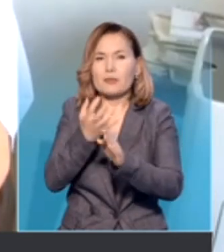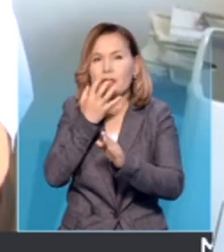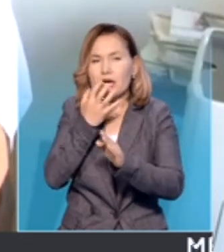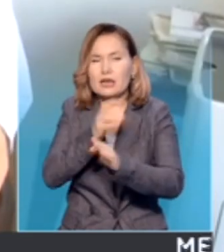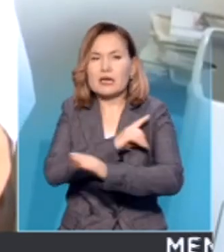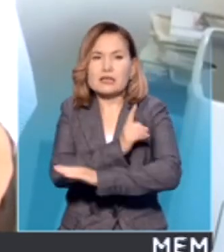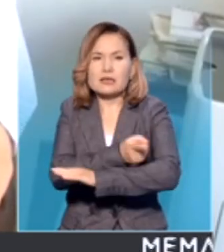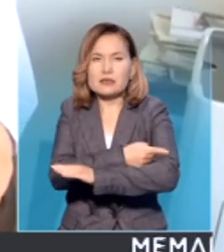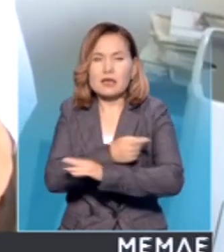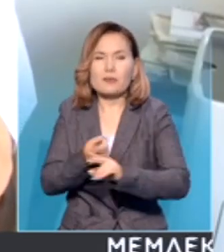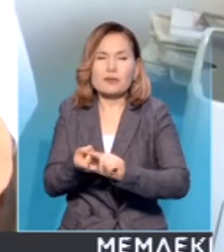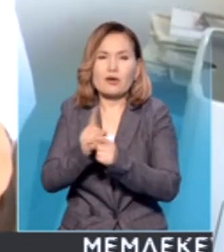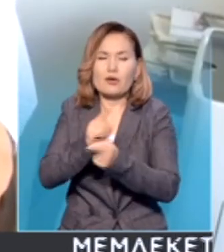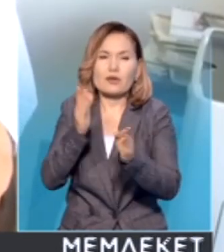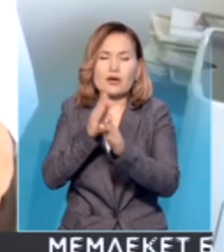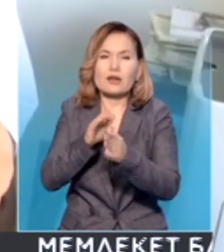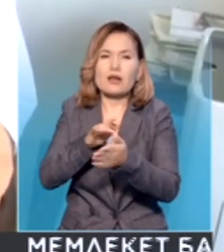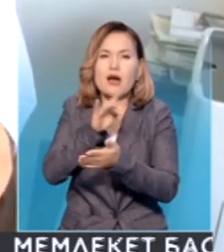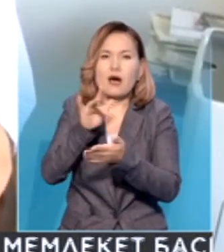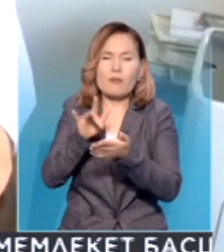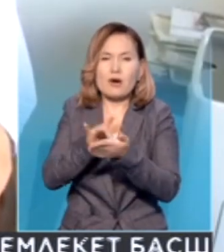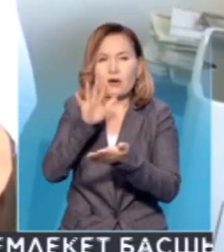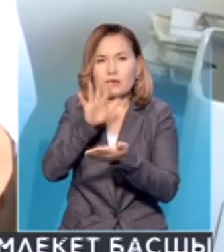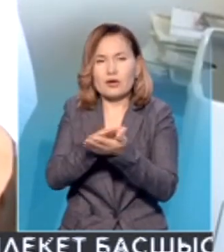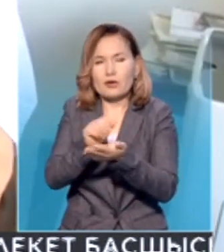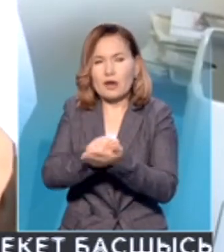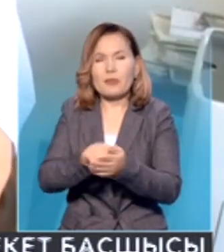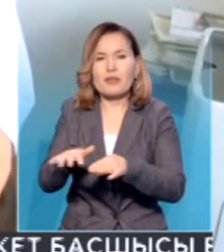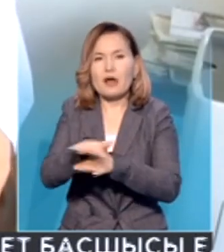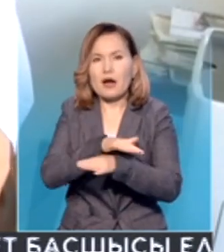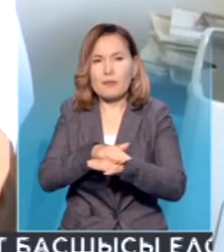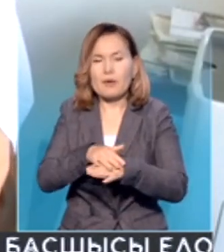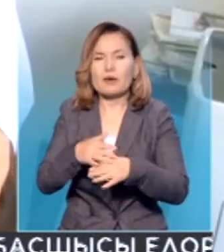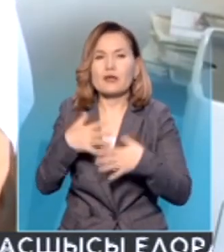Ресейдің бірнеше өңірі зардап шекті. Адамдардың да денсаулығын ашарлағанын көріп отырмыз.